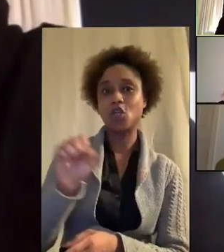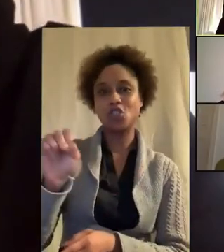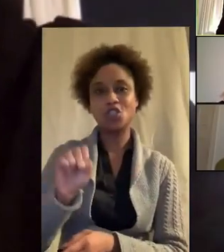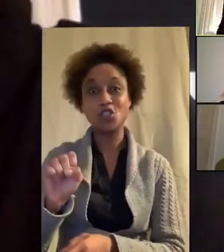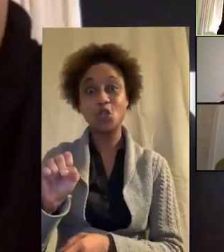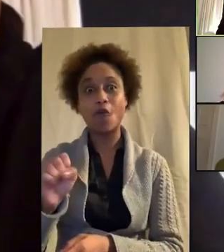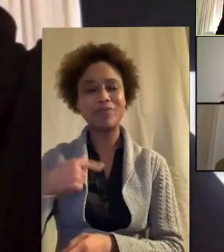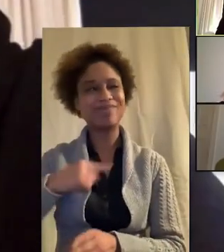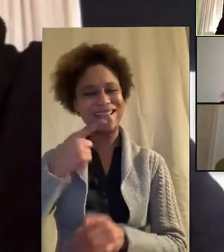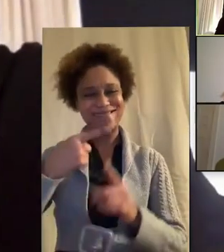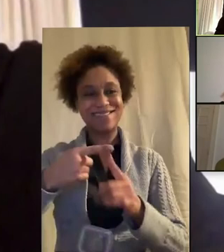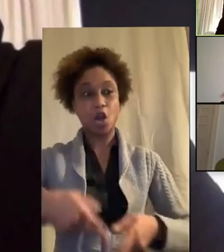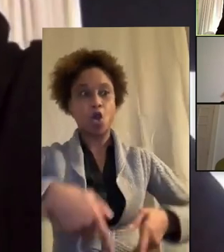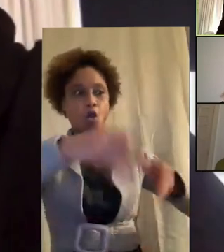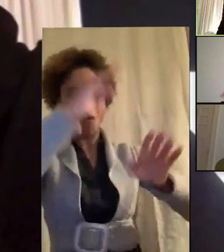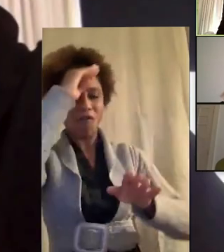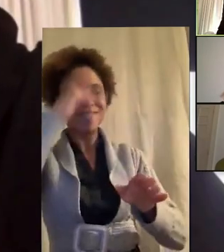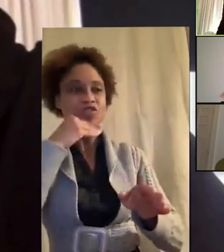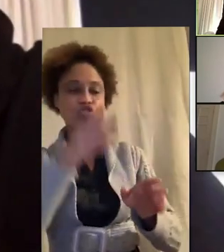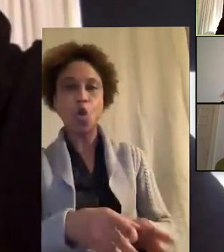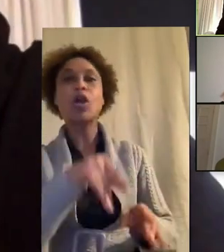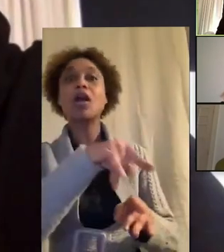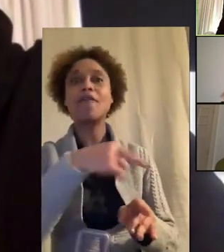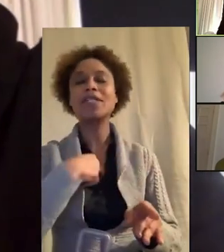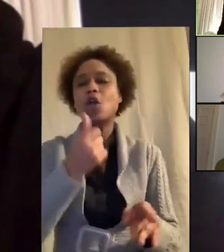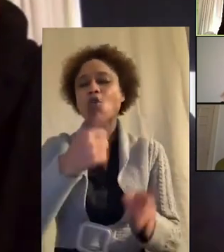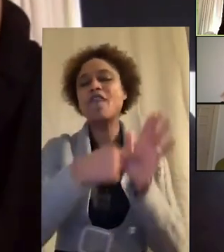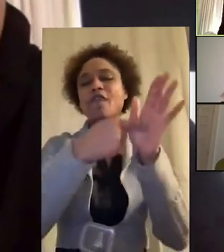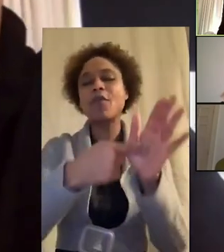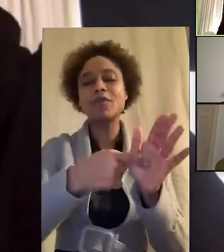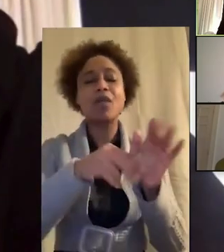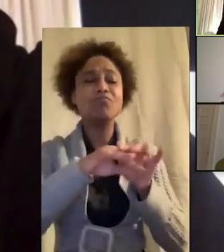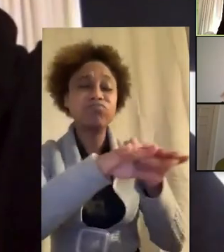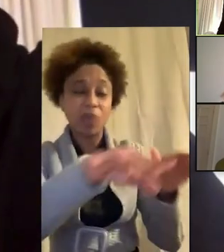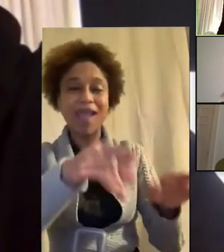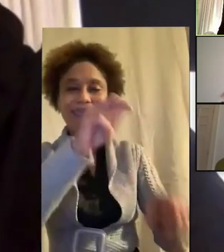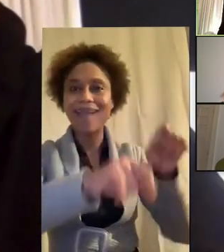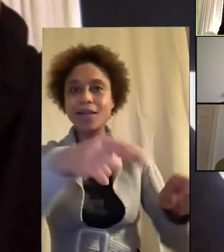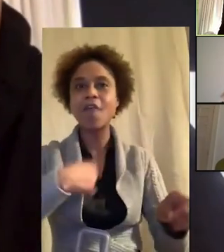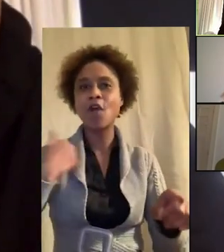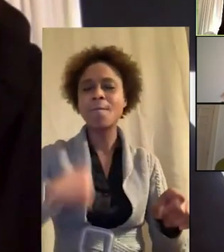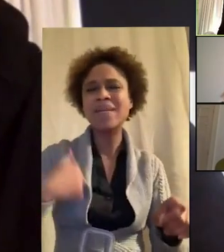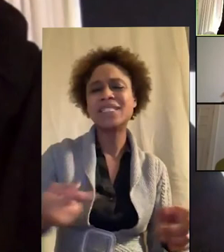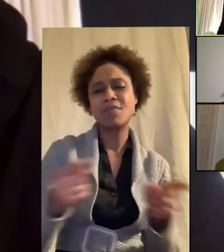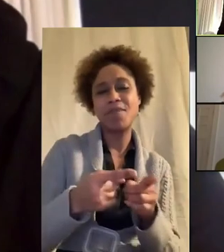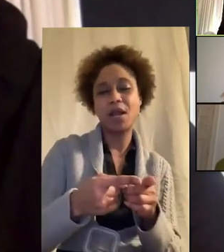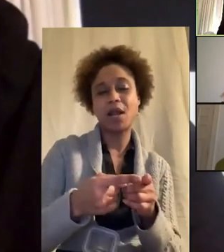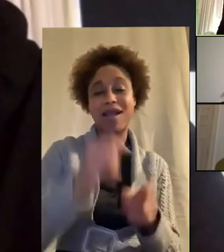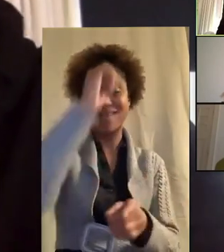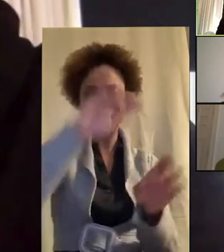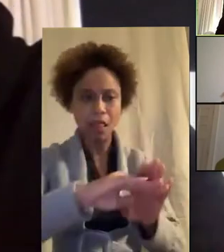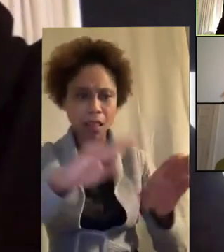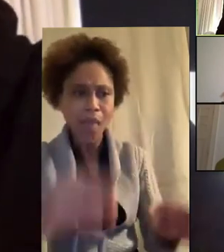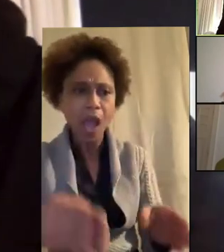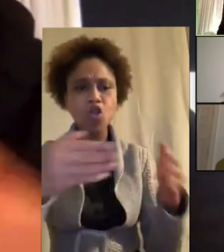een soort van Rob Geus idee opzetten. Maar dan in plaats van inspecties met keukens, zeg maar, organisaties afgaan. En